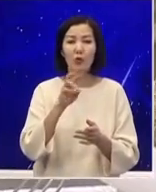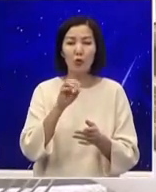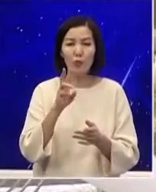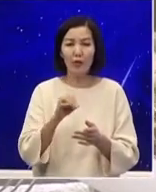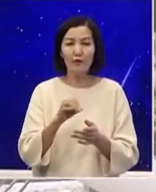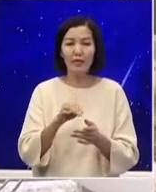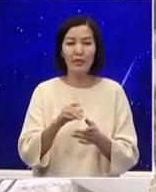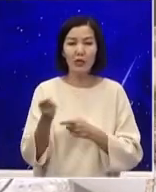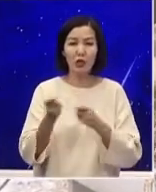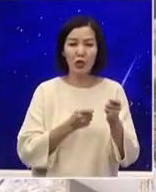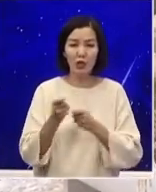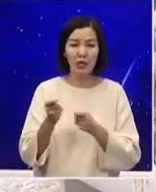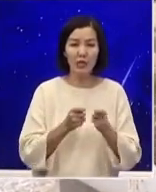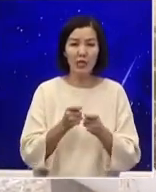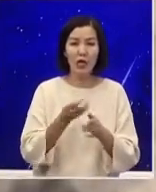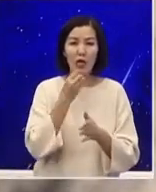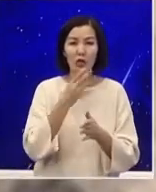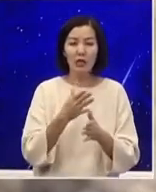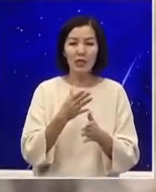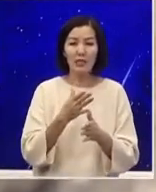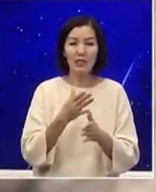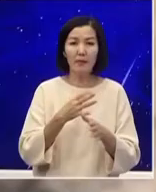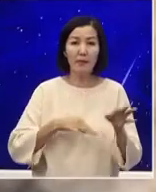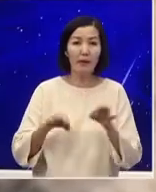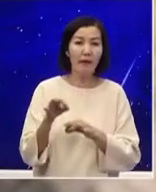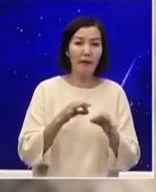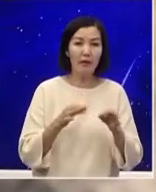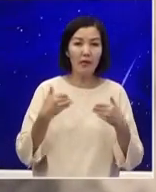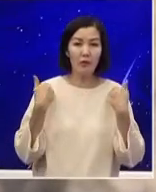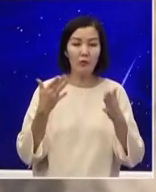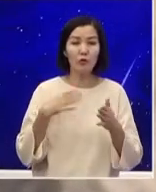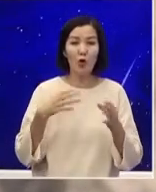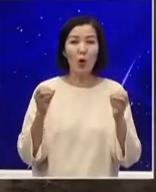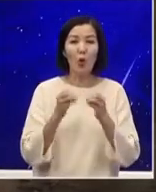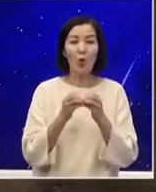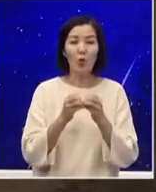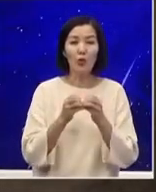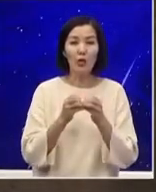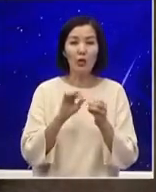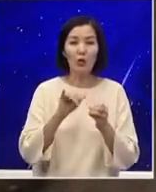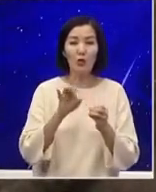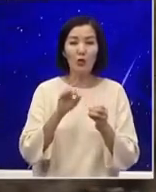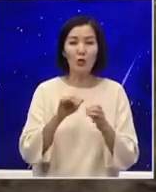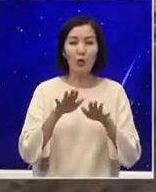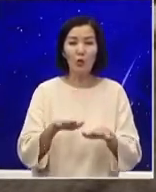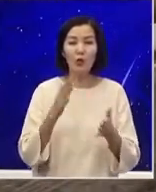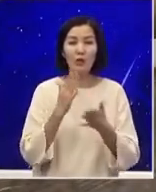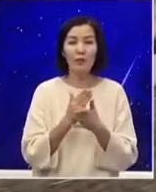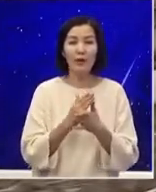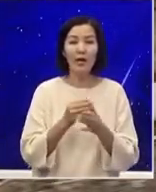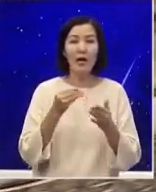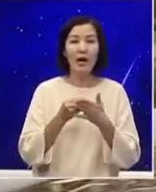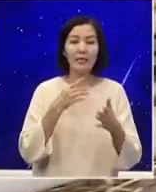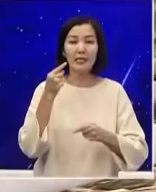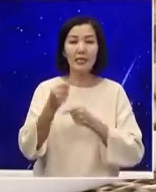сынды жетекшілері жемісті бастамаларына тірек. Агроқұрылымда 10 ұрық пункті бар. Мал тұқымын аздырмай, асылдандыру